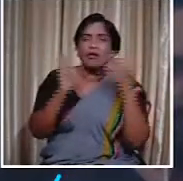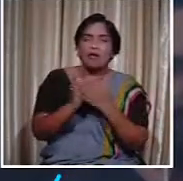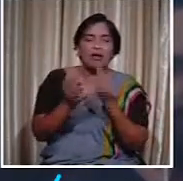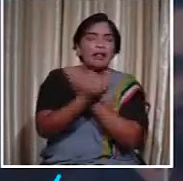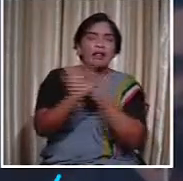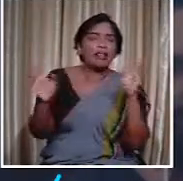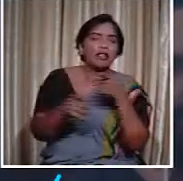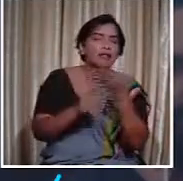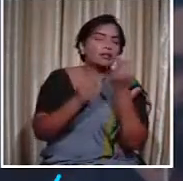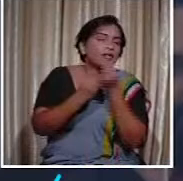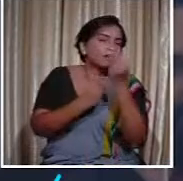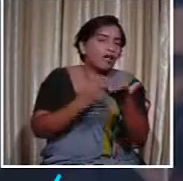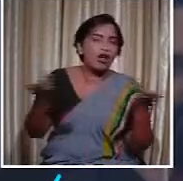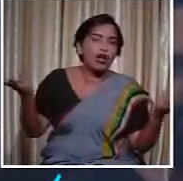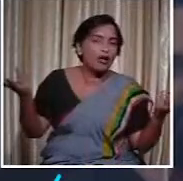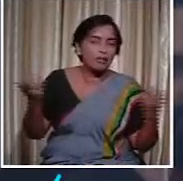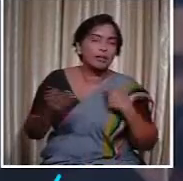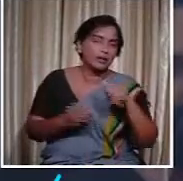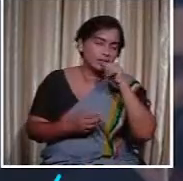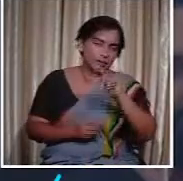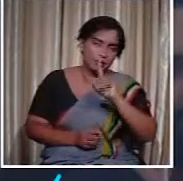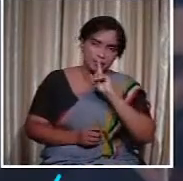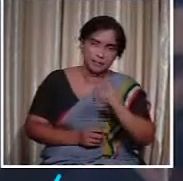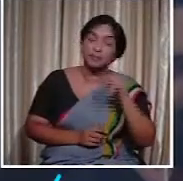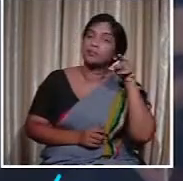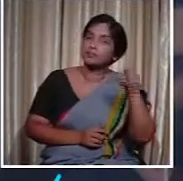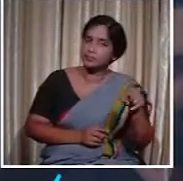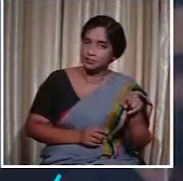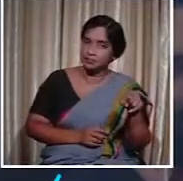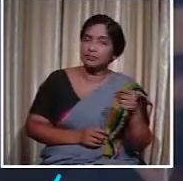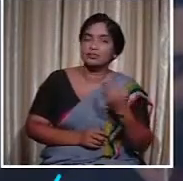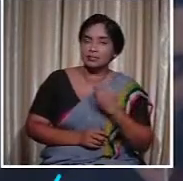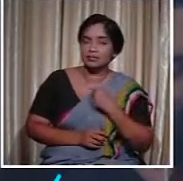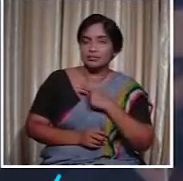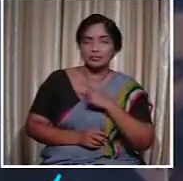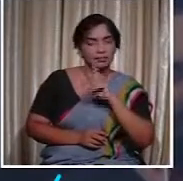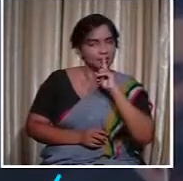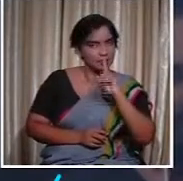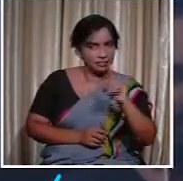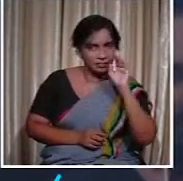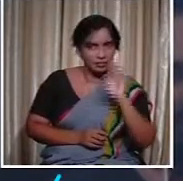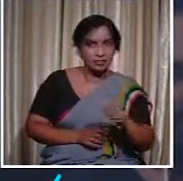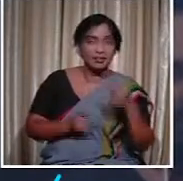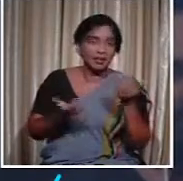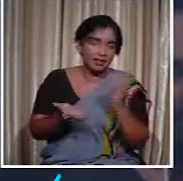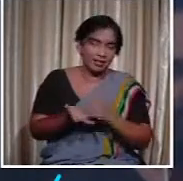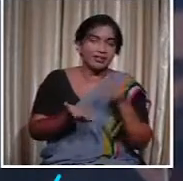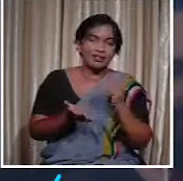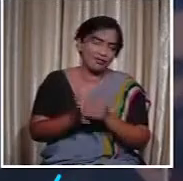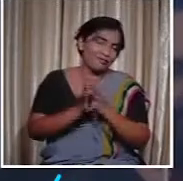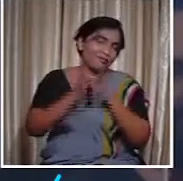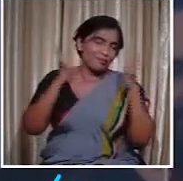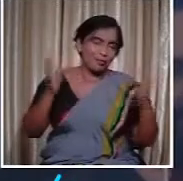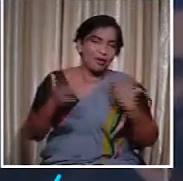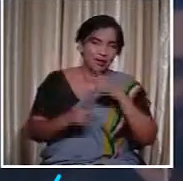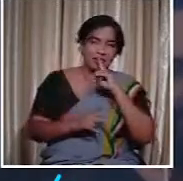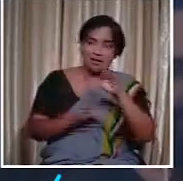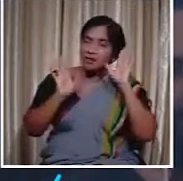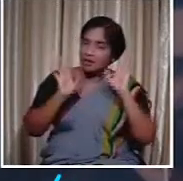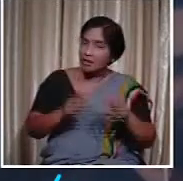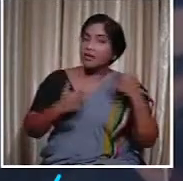නිදහස් කරන්න කියන එකත් අපි පැහැදිලිවම කියන්න ඕන ඒ නිසා අපි විශේෂයෙන්ම කියන්න ඕන තව දේවල් ගොඩාක් තියෙනවා කතා කරන්න